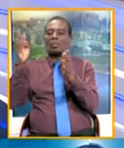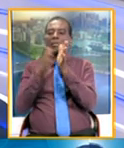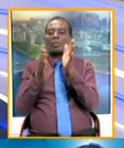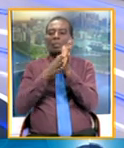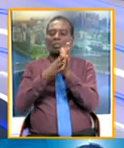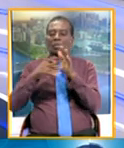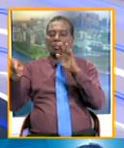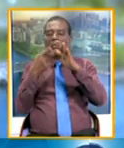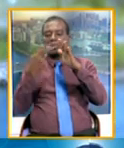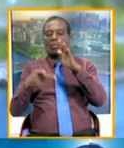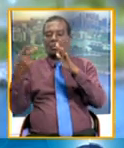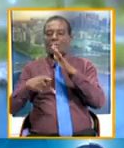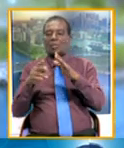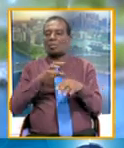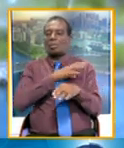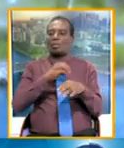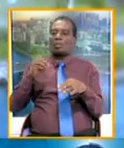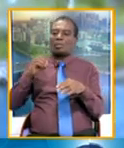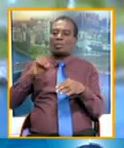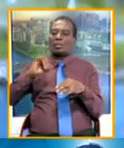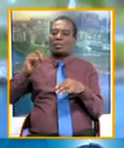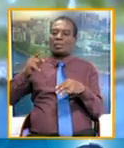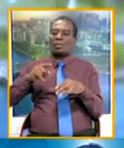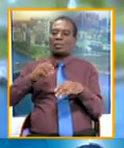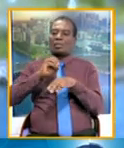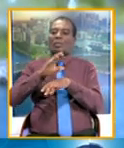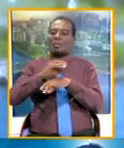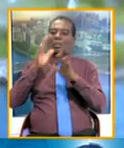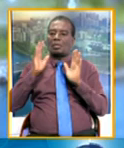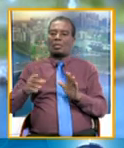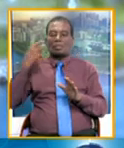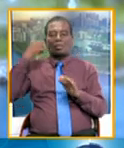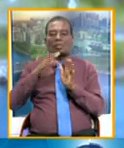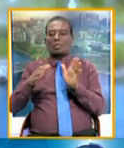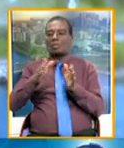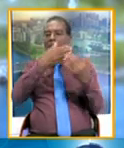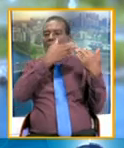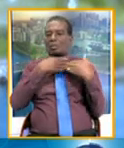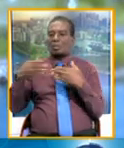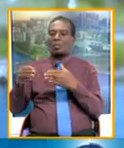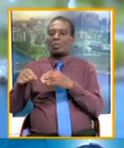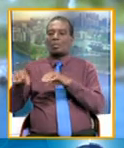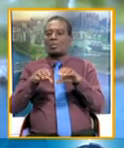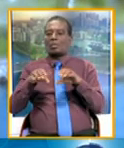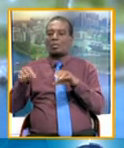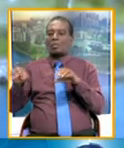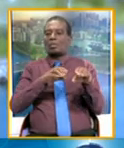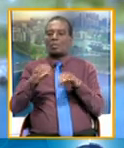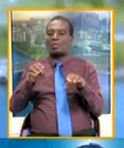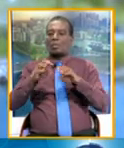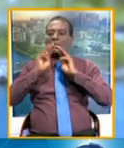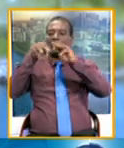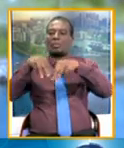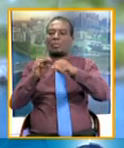primaire publique de la commune. Abrahaman Sissoko est conseiller au secrétariat d'État chargé des affaires maritimes. Godfroy